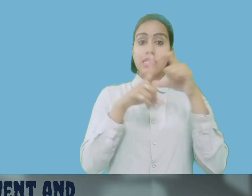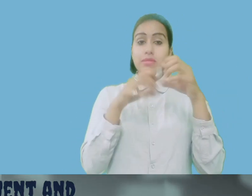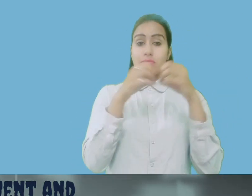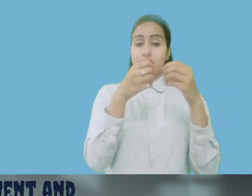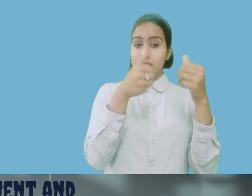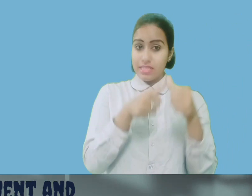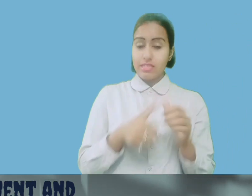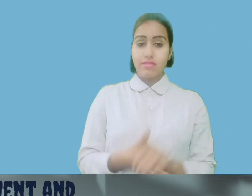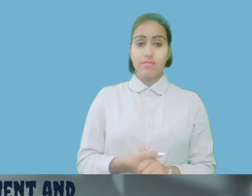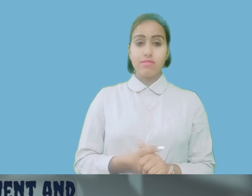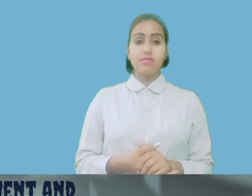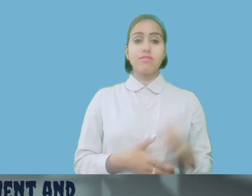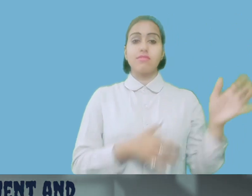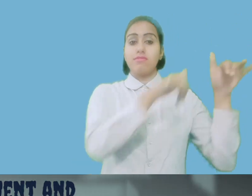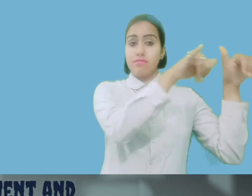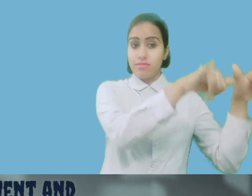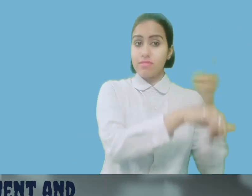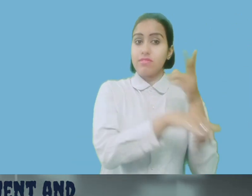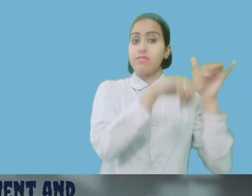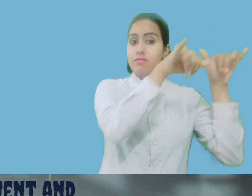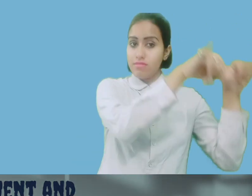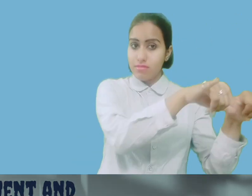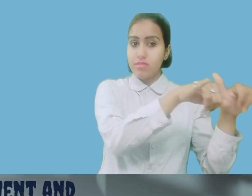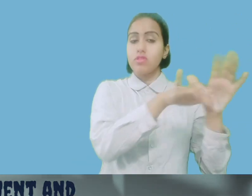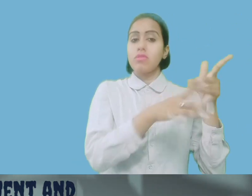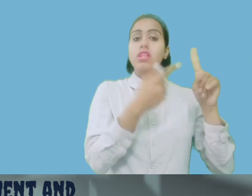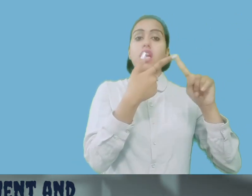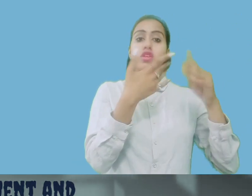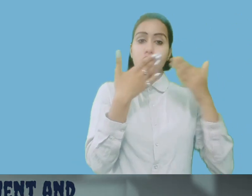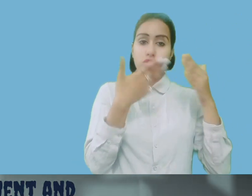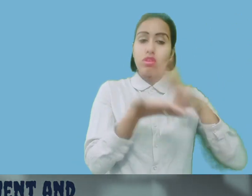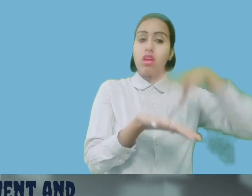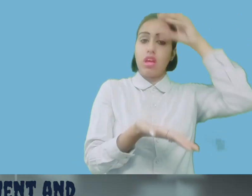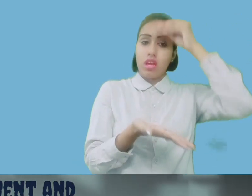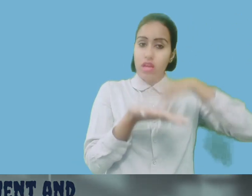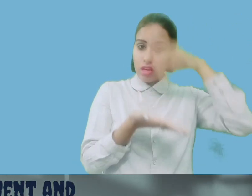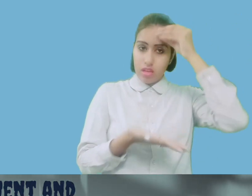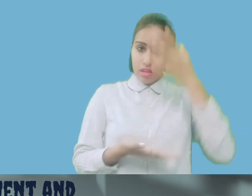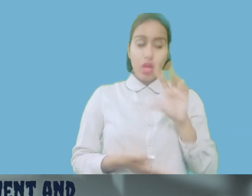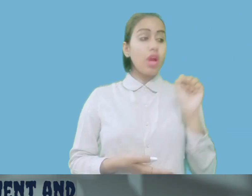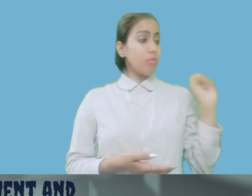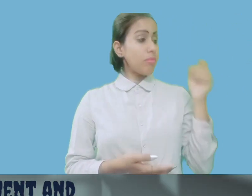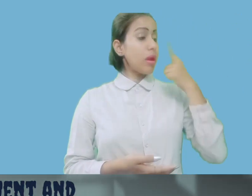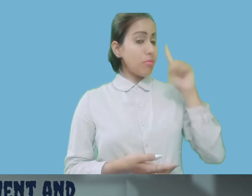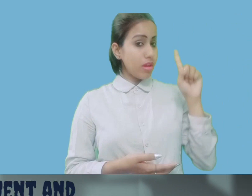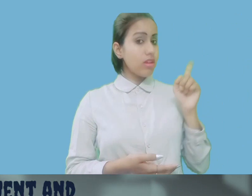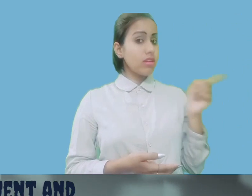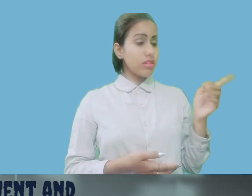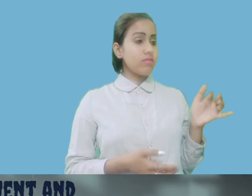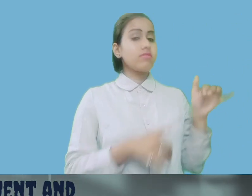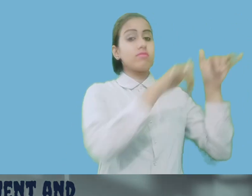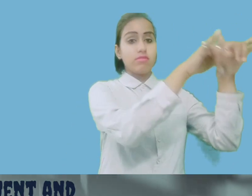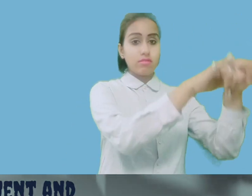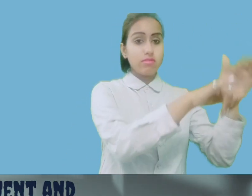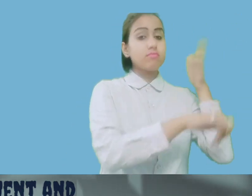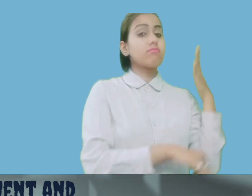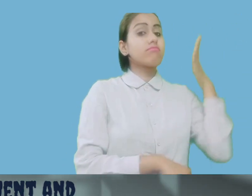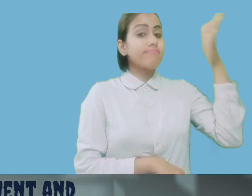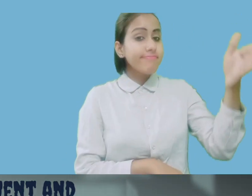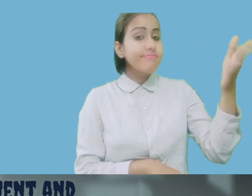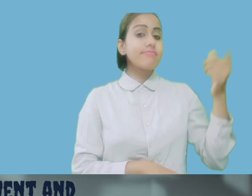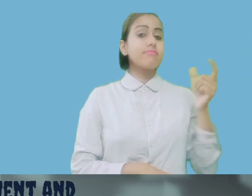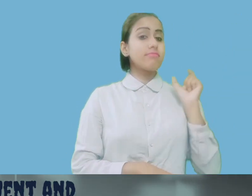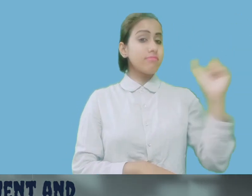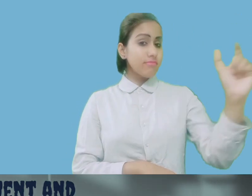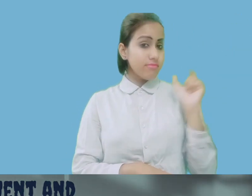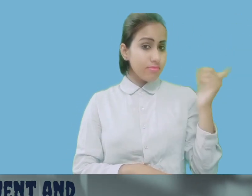अपने बच्चों को किसी भी अच्छे इंस्टीट्यूशन में पढ़ा सकते हैं। जैसे कि हमारे पास भी चीज़ें थी, सोर्स मिलते गए, तो हमें भी बट टाइम निकल गया। शायद